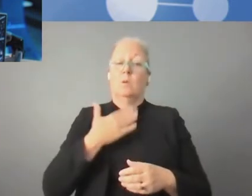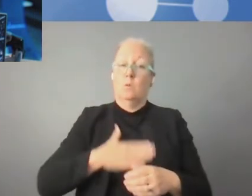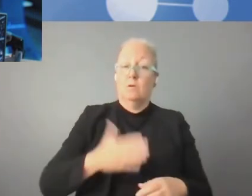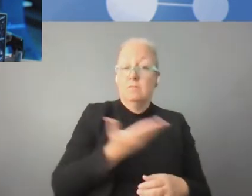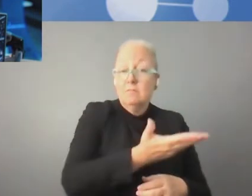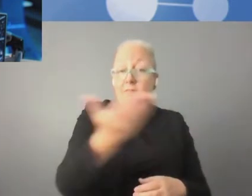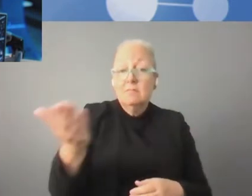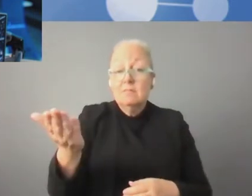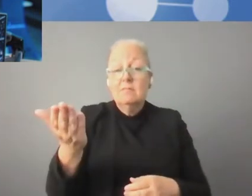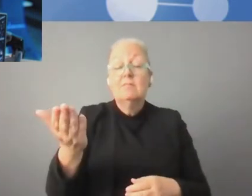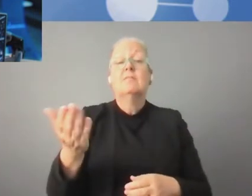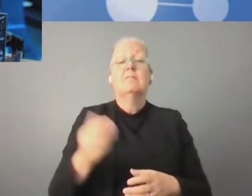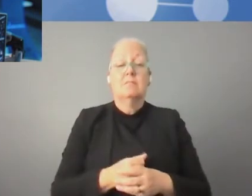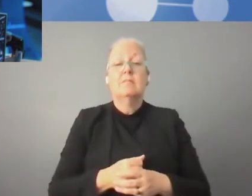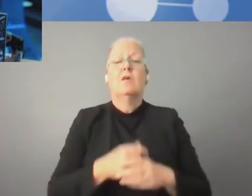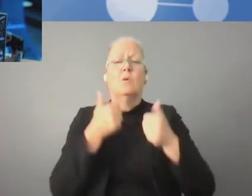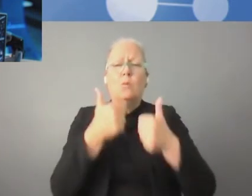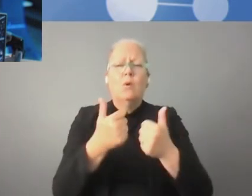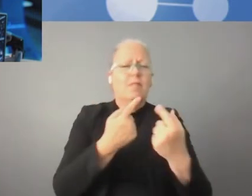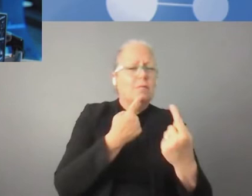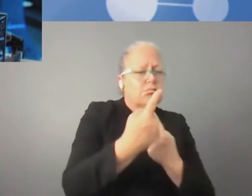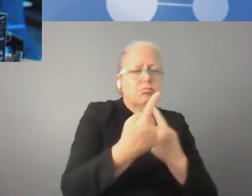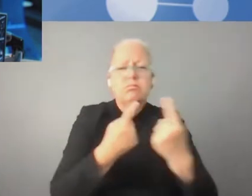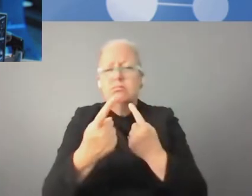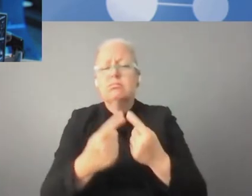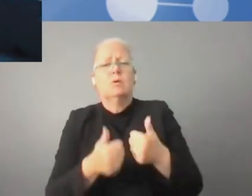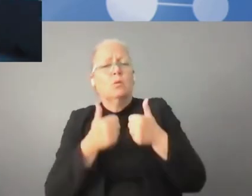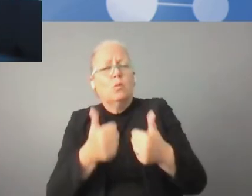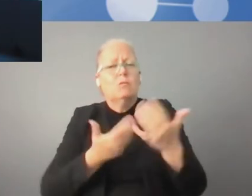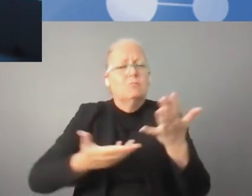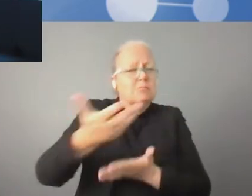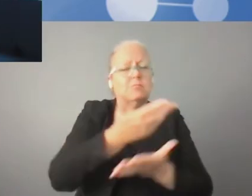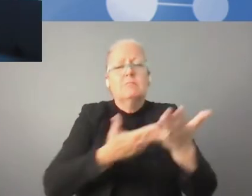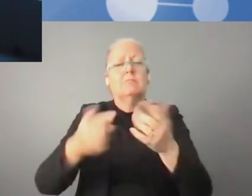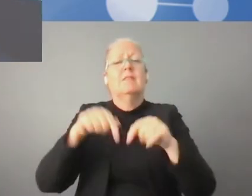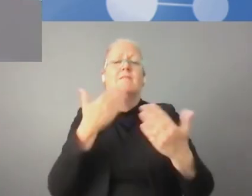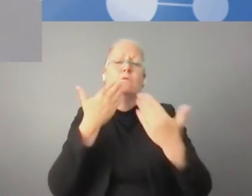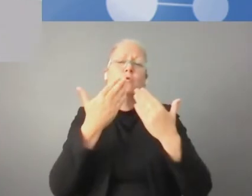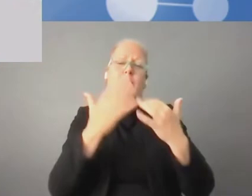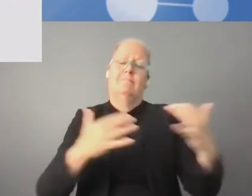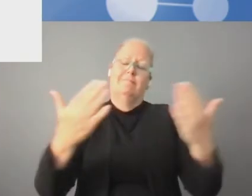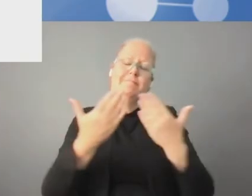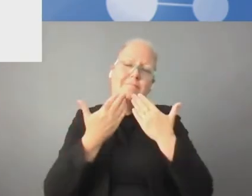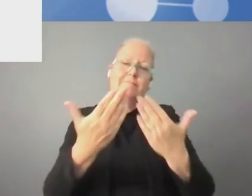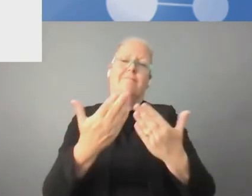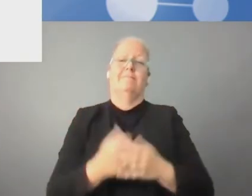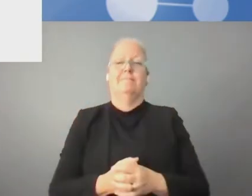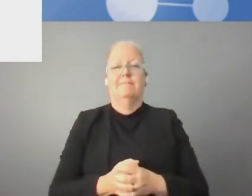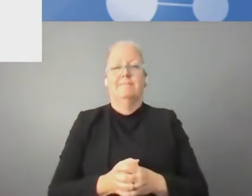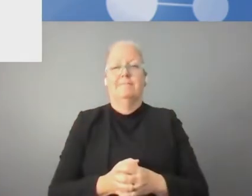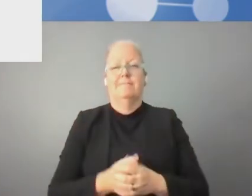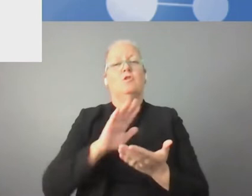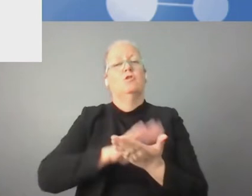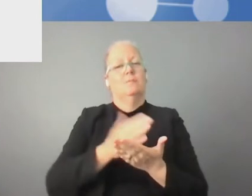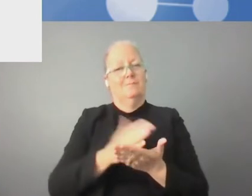我们也有信任这个今天的会议也会过得圆满成功，过